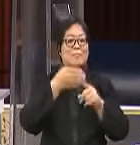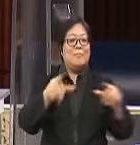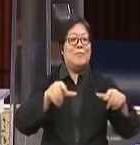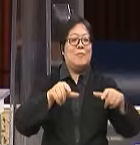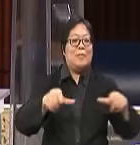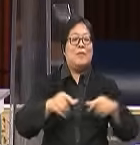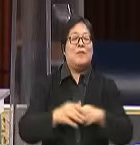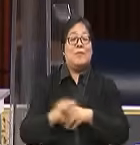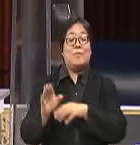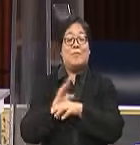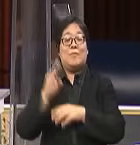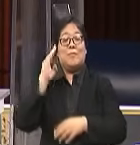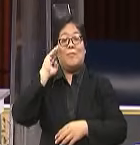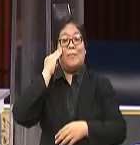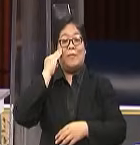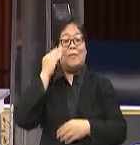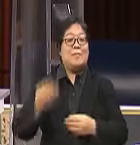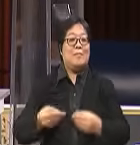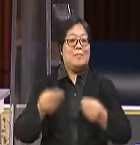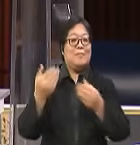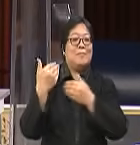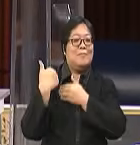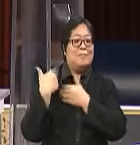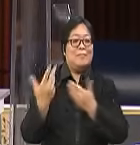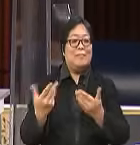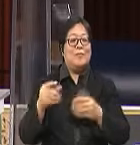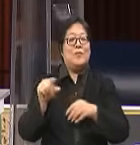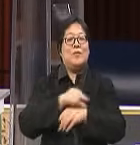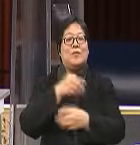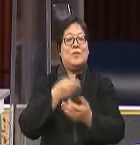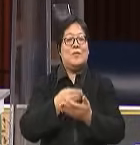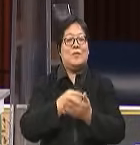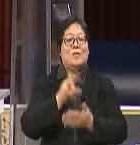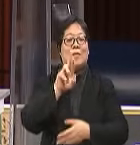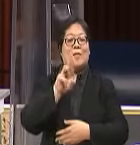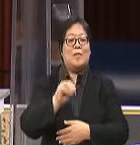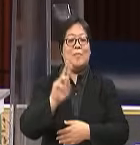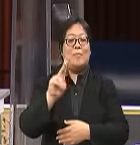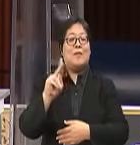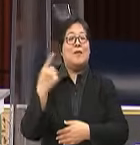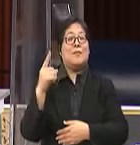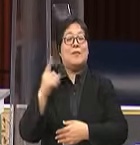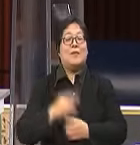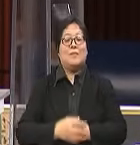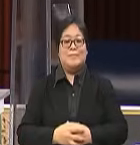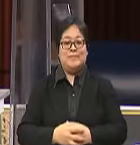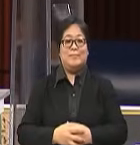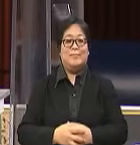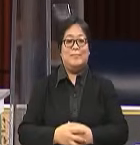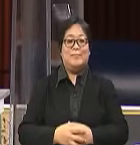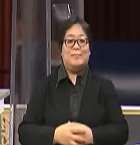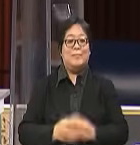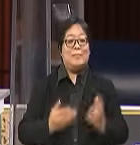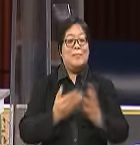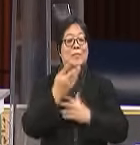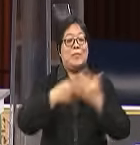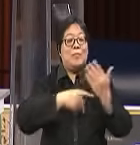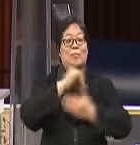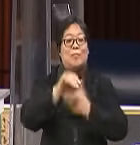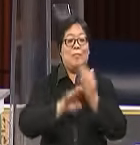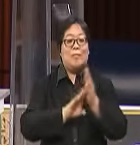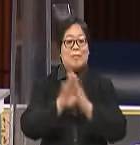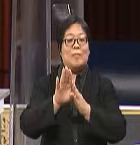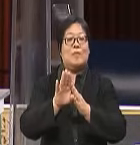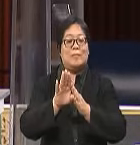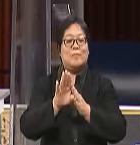Usahawan Bumiputera dibiayai menggunakan peruntukan rancangan Malaysia yang ke-11 melalui proyek pembangunan